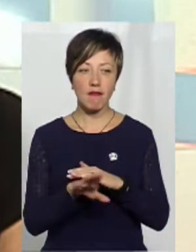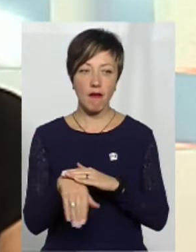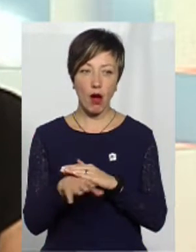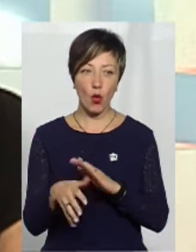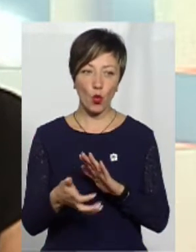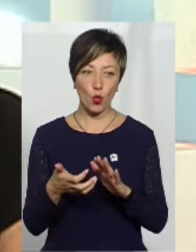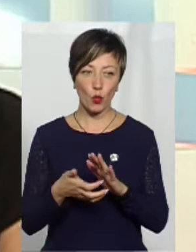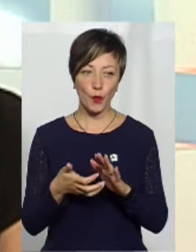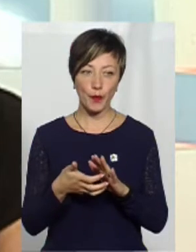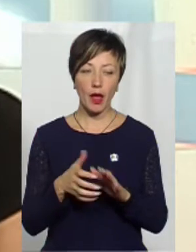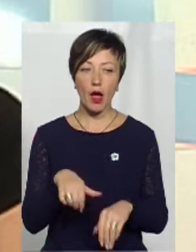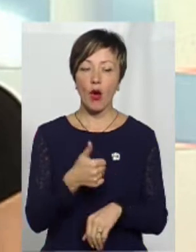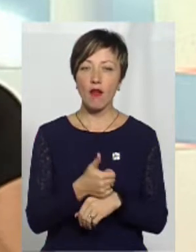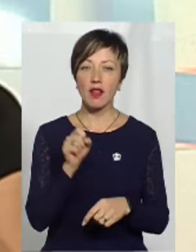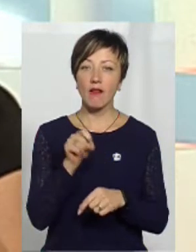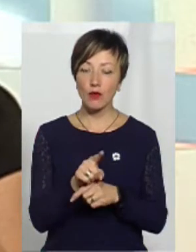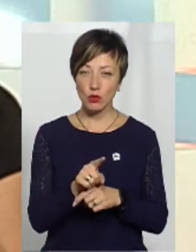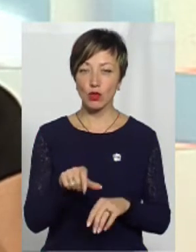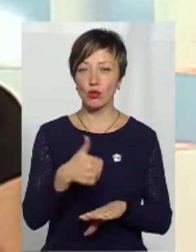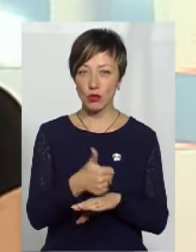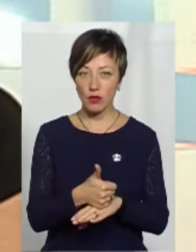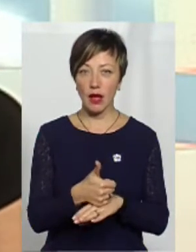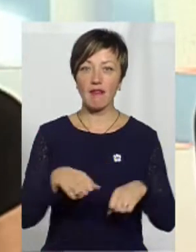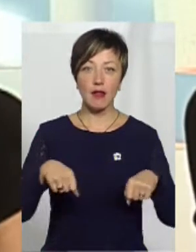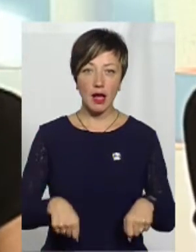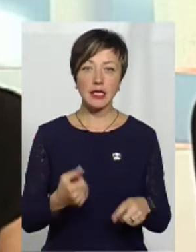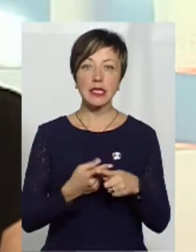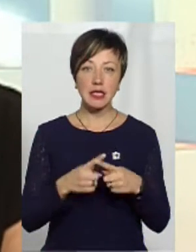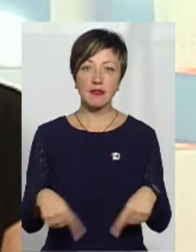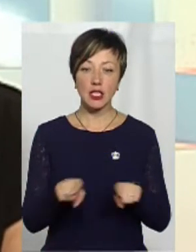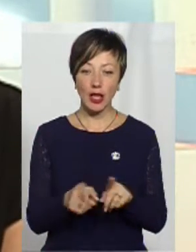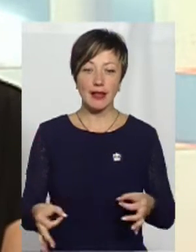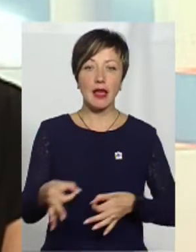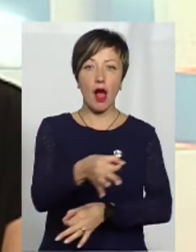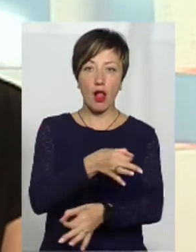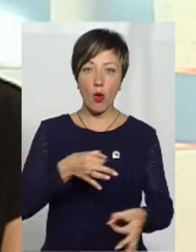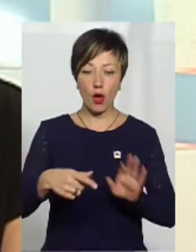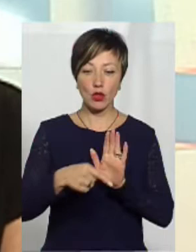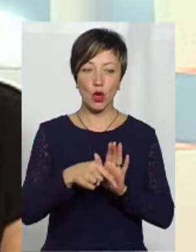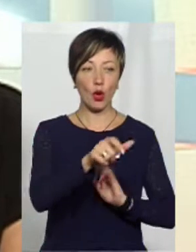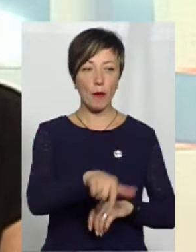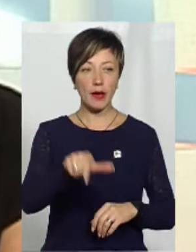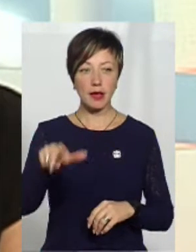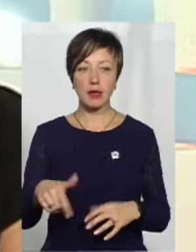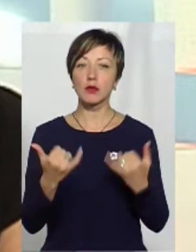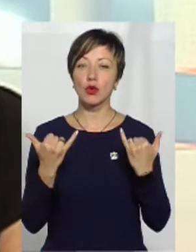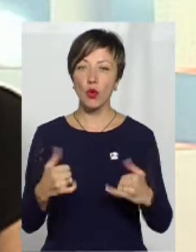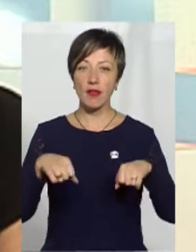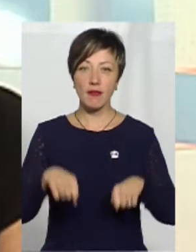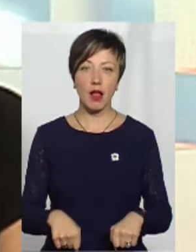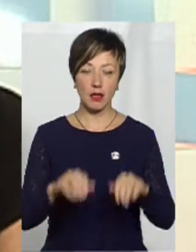створився. Тобто, головна функція, одна з головних функцій влади – це все ж таки діалог, діалог з громадянами. Тобто, сьогодні